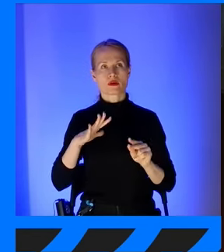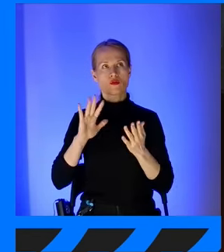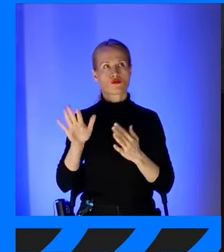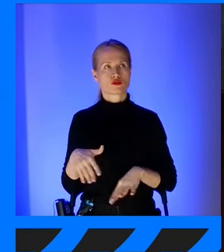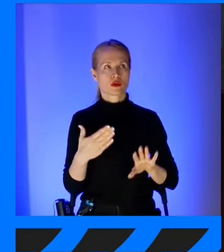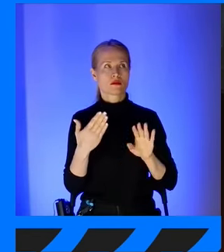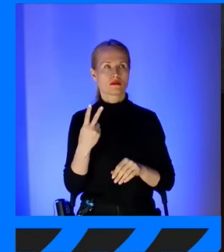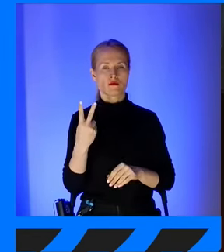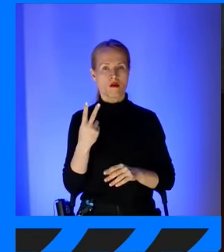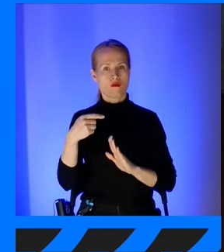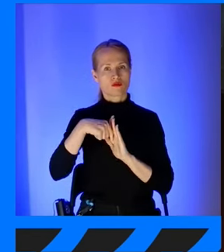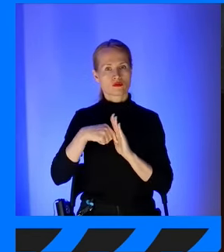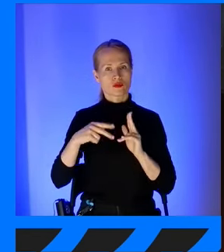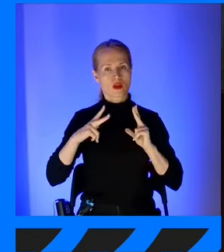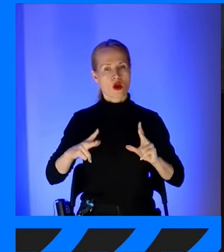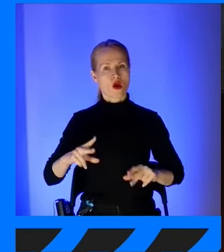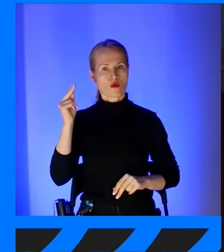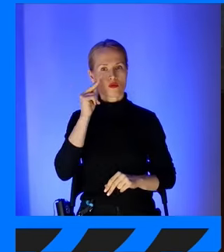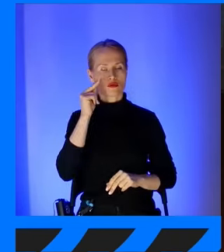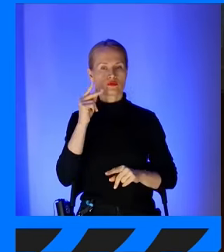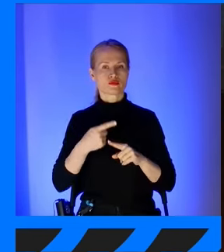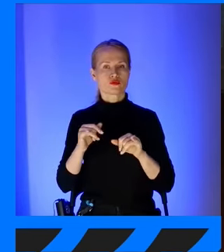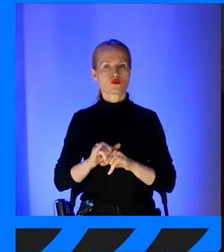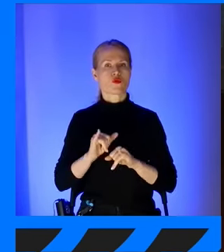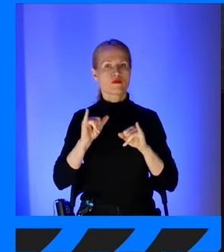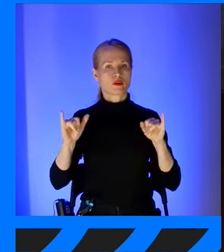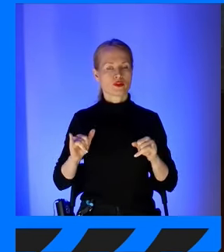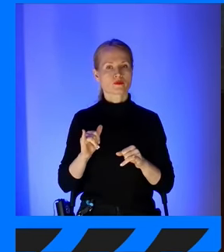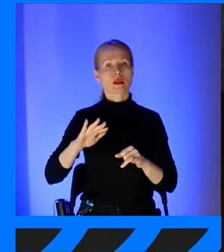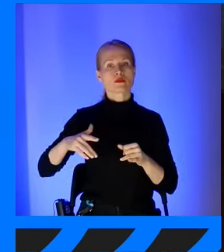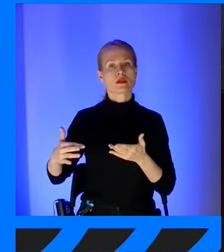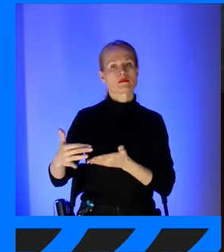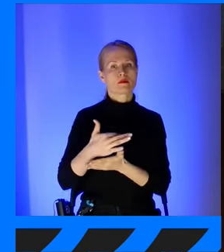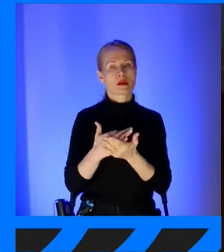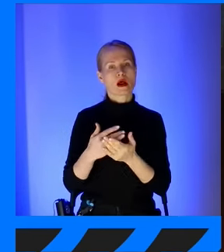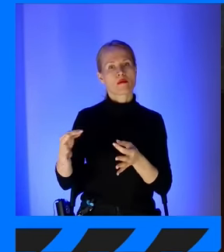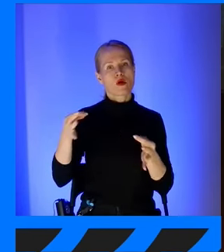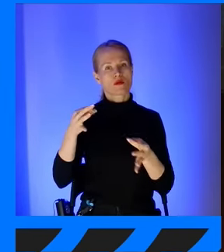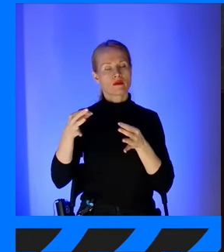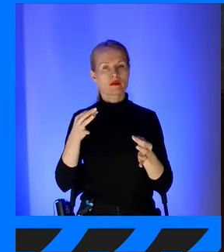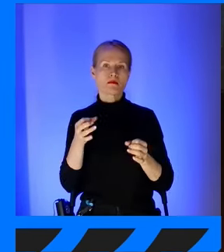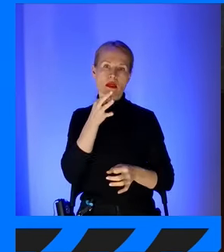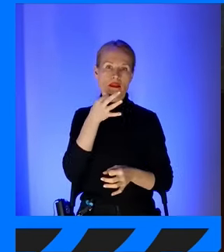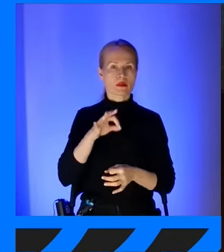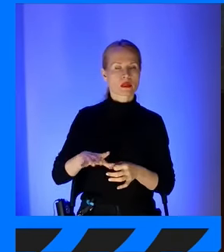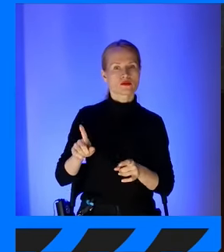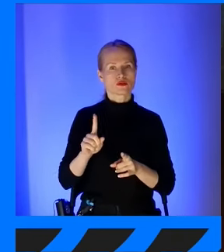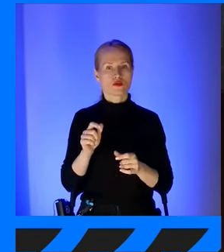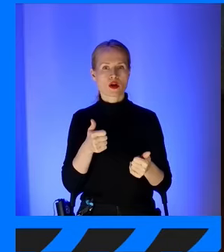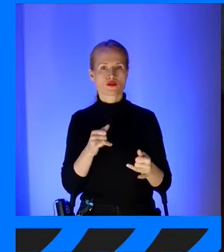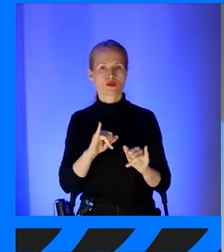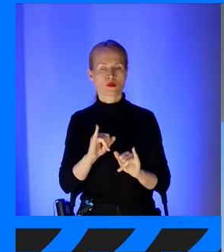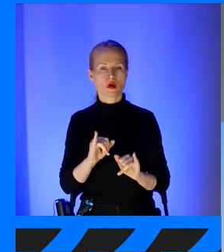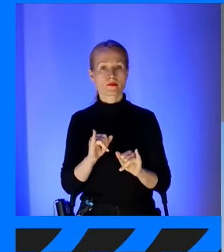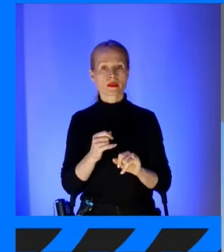внутренних там курса и ещ увеличиваем плюс после этого собираем обратную связь и рассказываем о смежных решениях То есть это должно